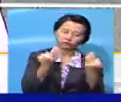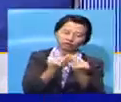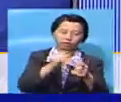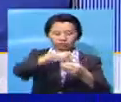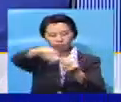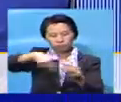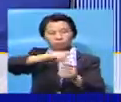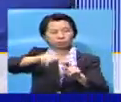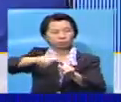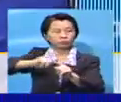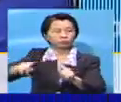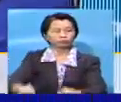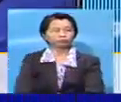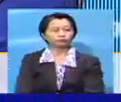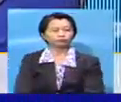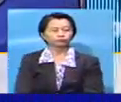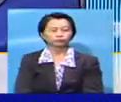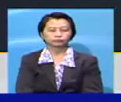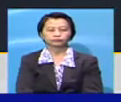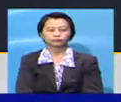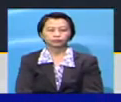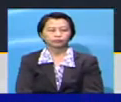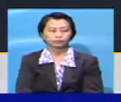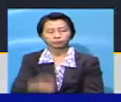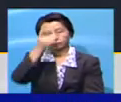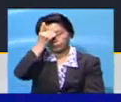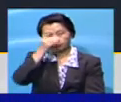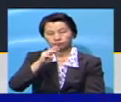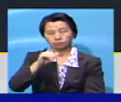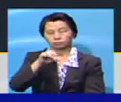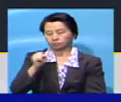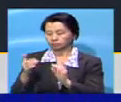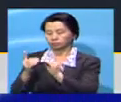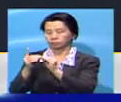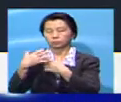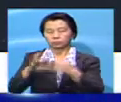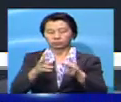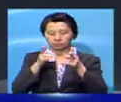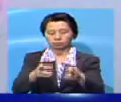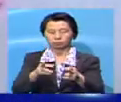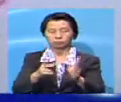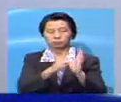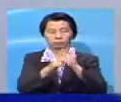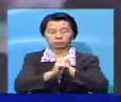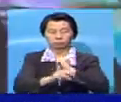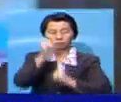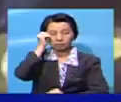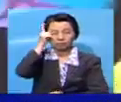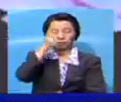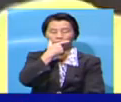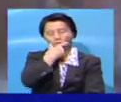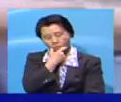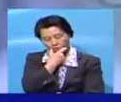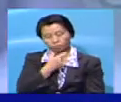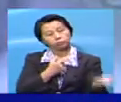dan sebagainya datou Mas ditemui selepas merasmikan kempen kesedaran kemurungan